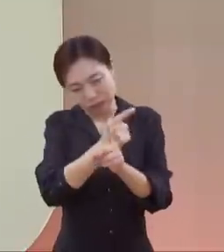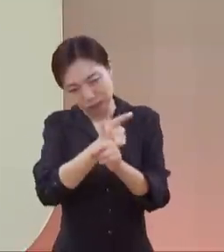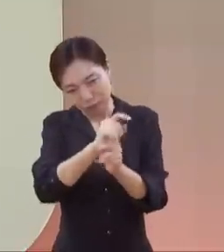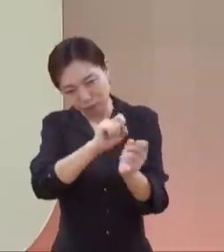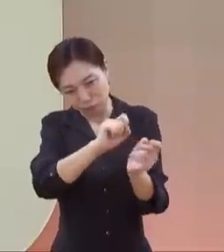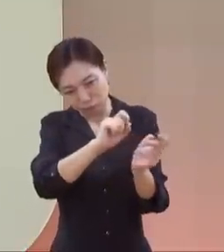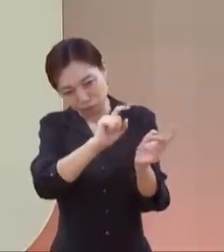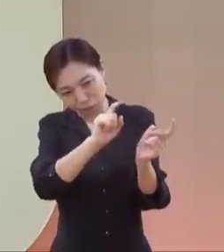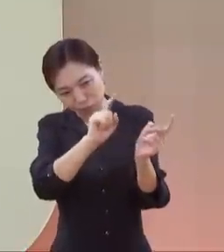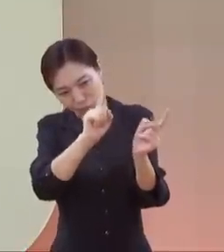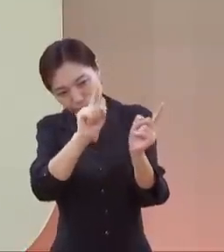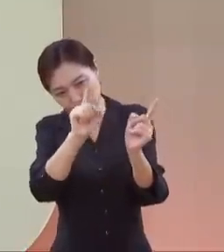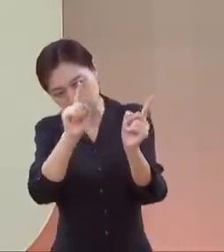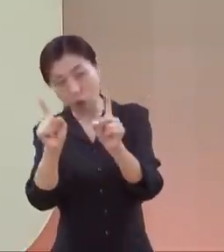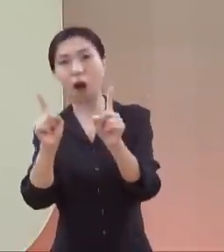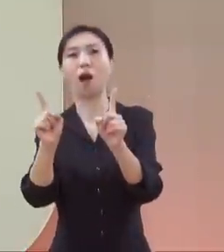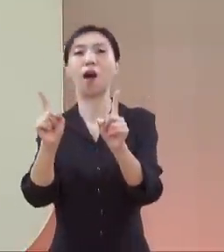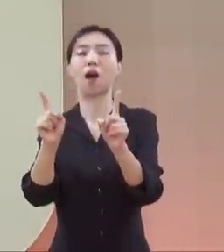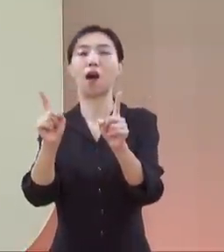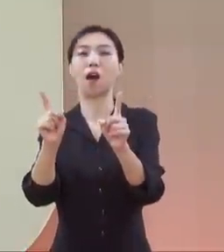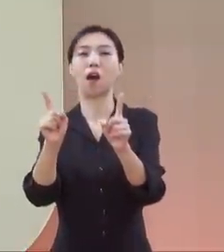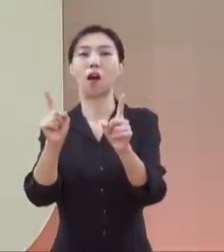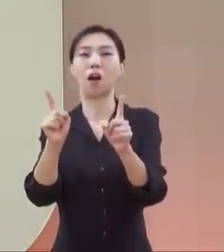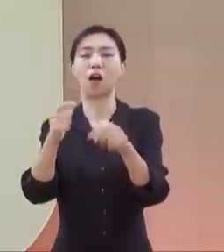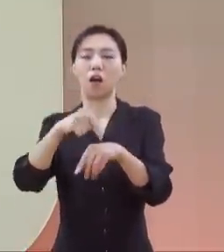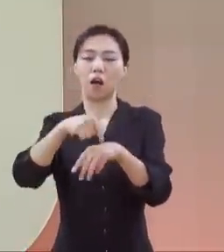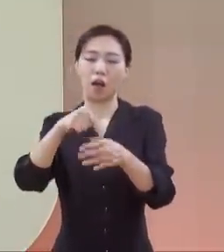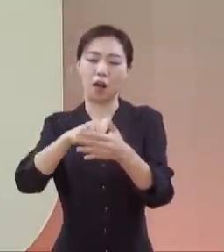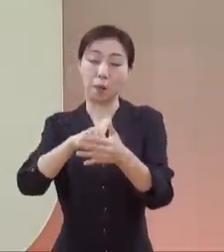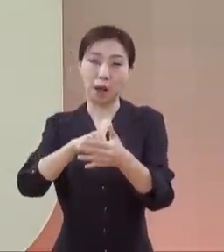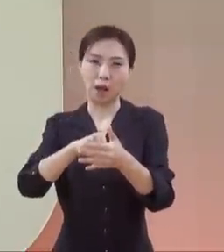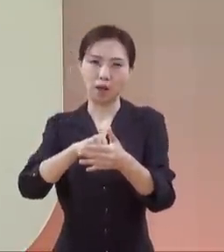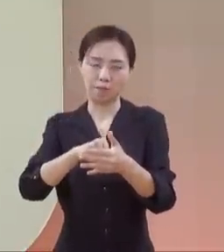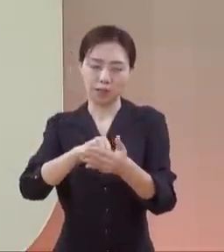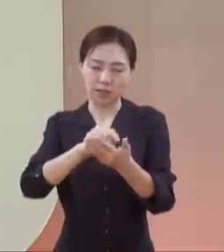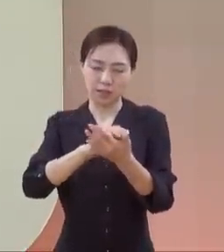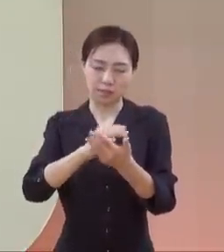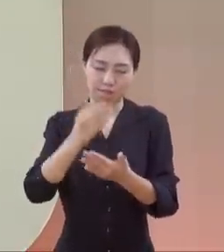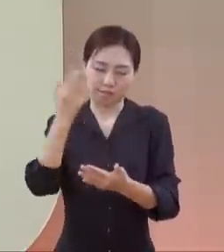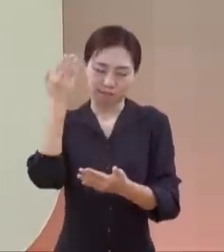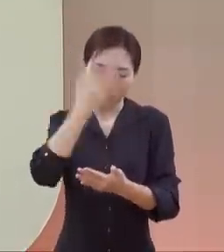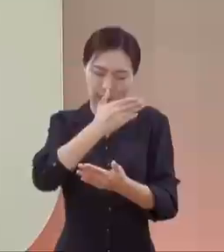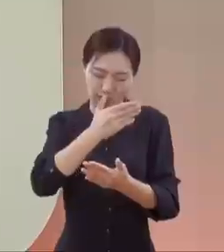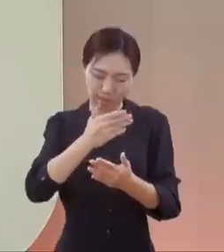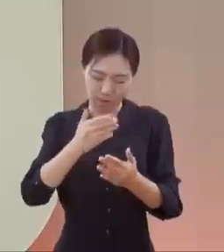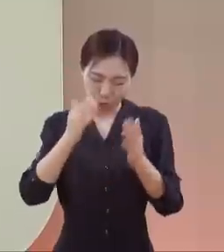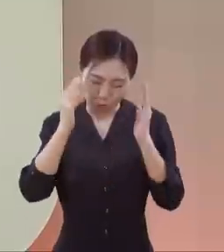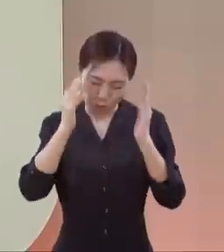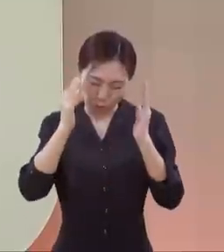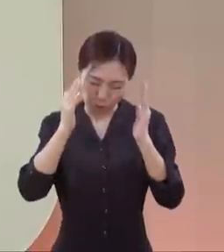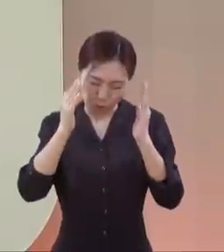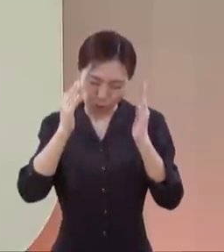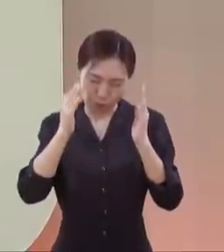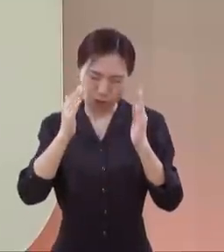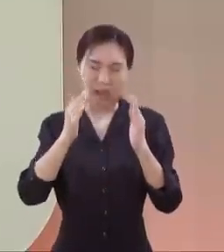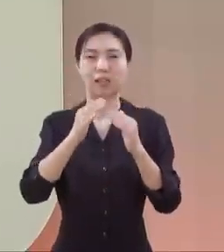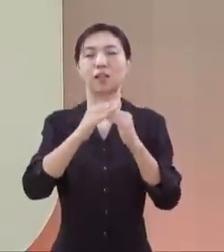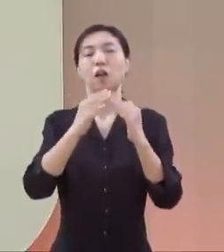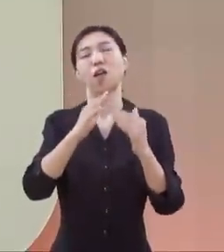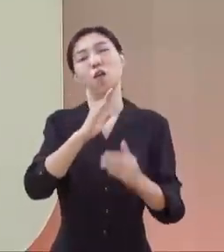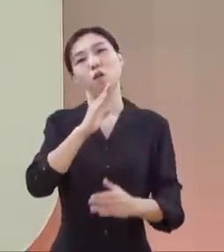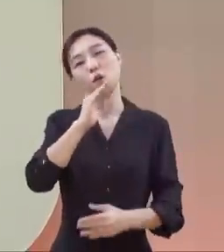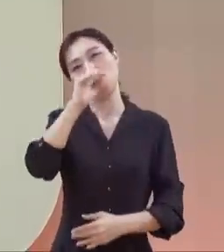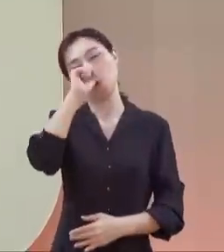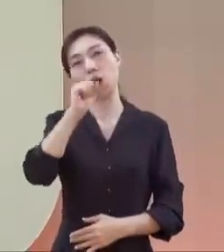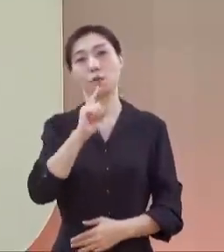과정에서 마음공부가 굉장히 많이 되셨대요 세상에 덧없음이 세상살에